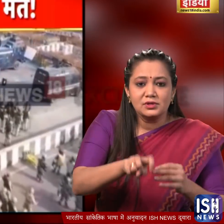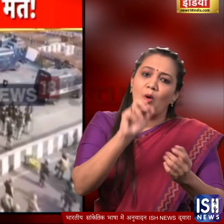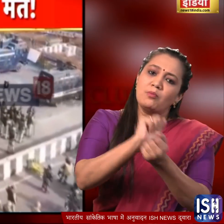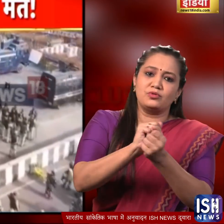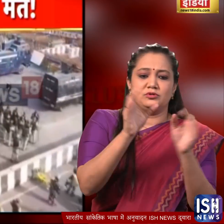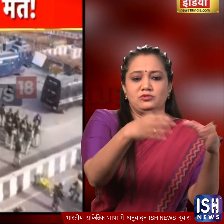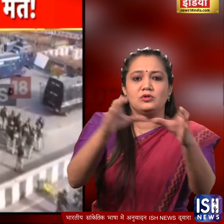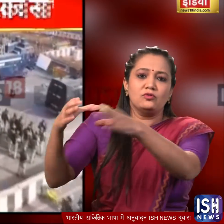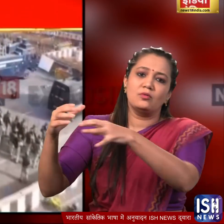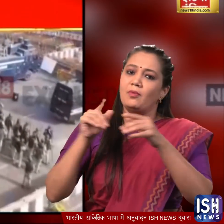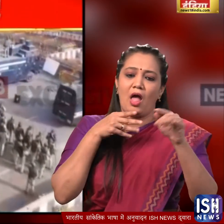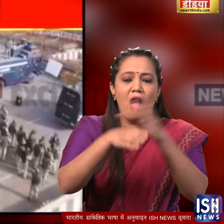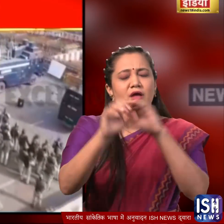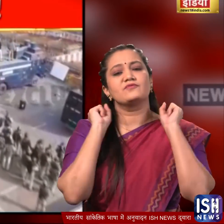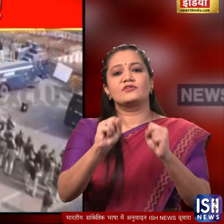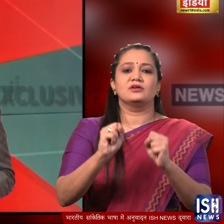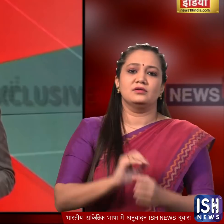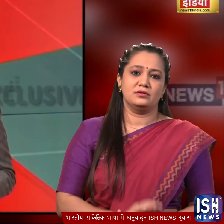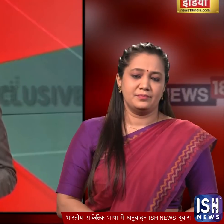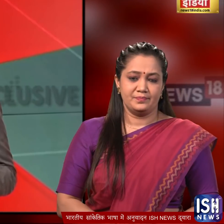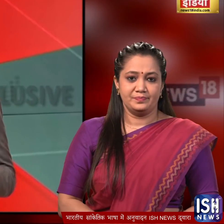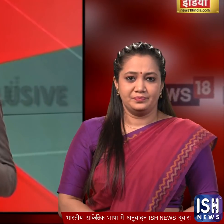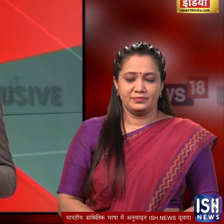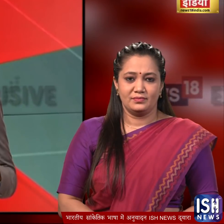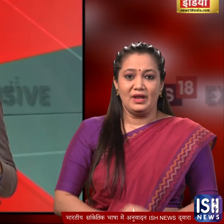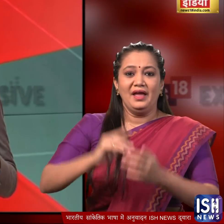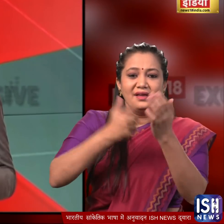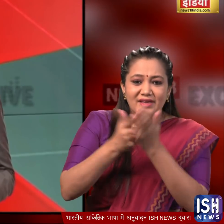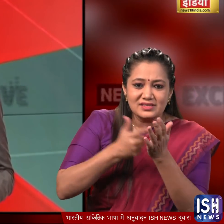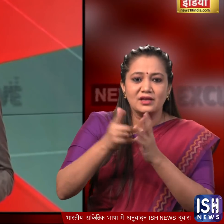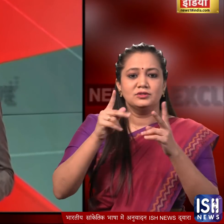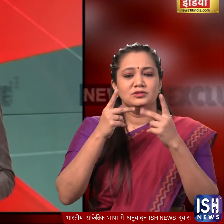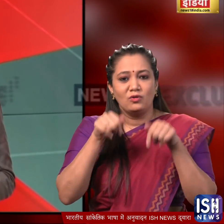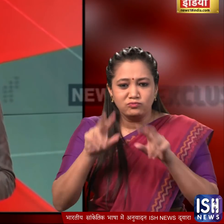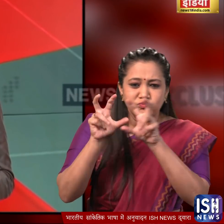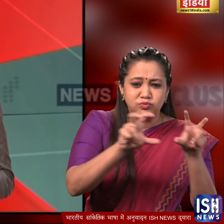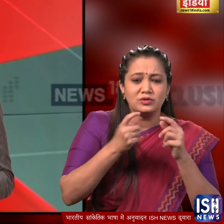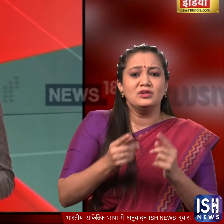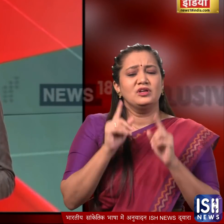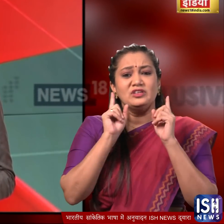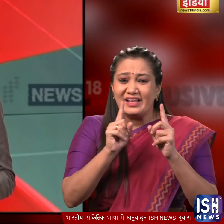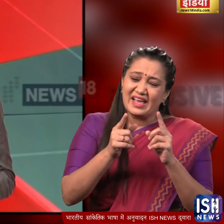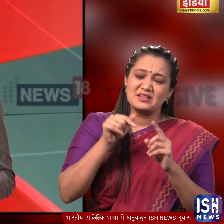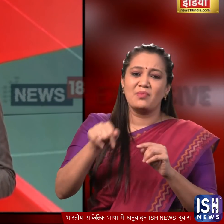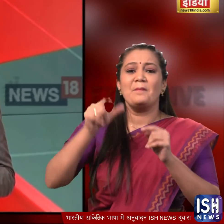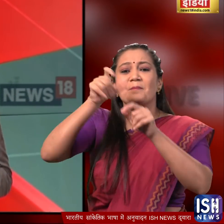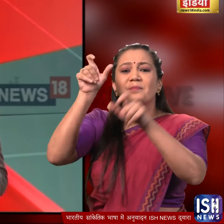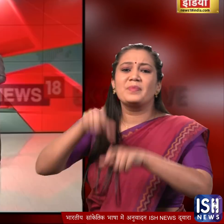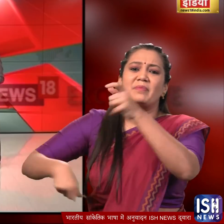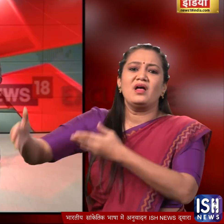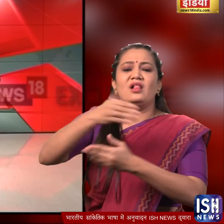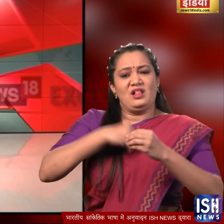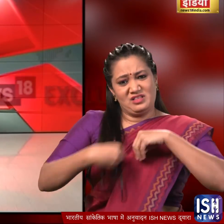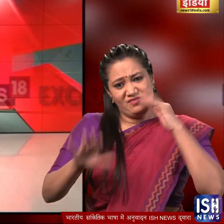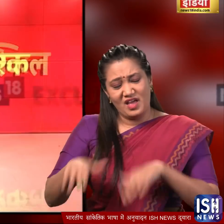कर ले तो पुलिस के सुरक्षा घेरे को न भेद पाए। हालांकि किसानों के लिए बढ़ाई गई सुरक्षा ने उन लोगों को भी परेशान किया जो अपने काम